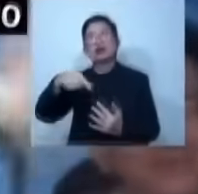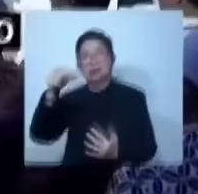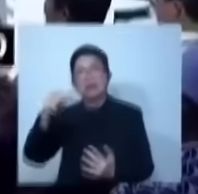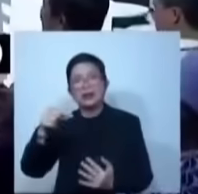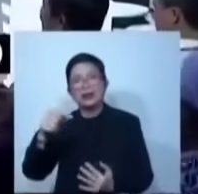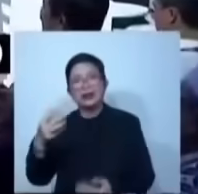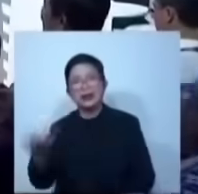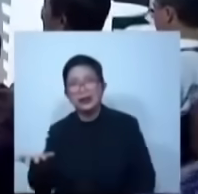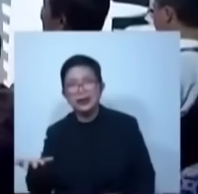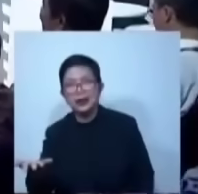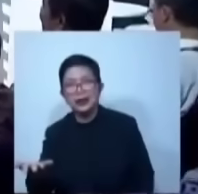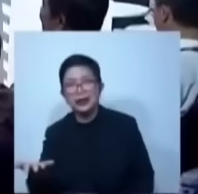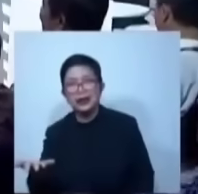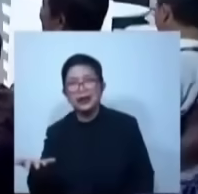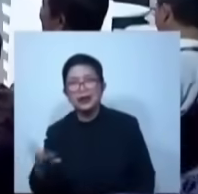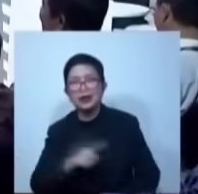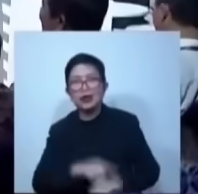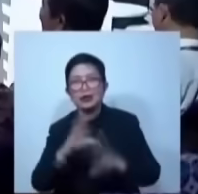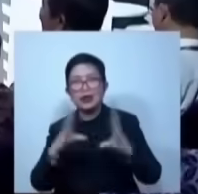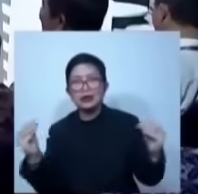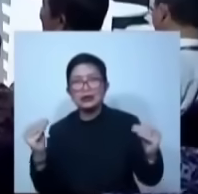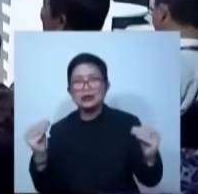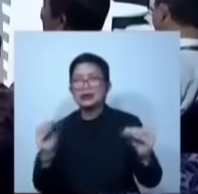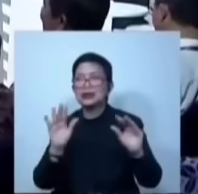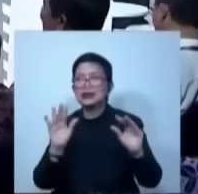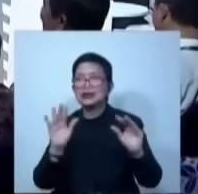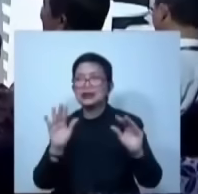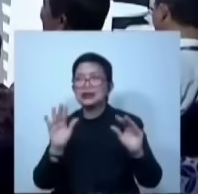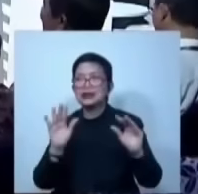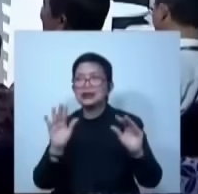habis BAP Harap tenang